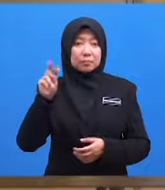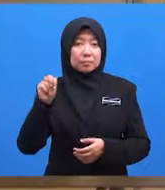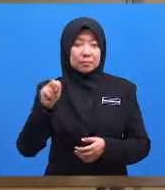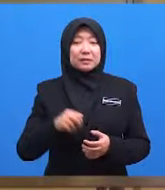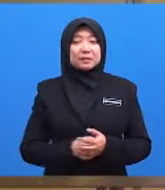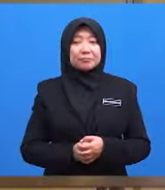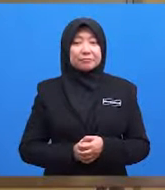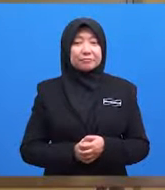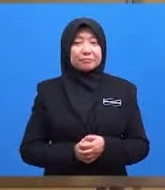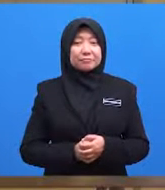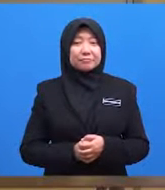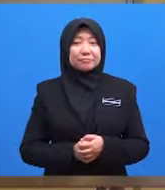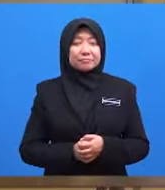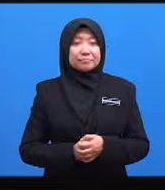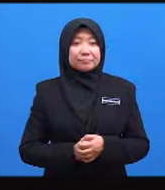Dan